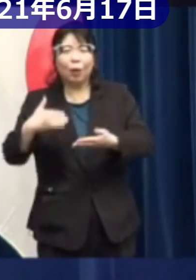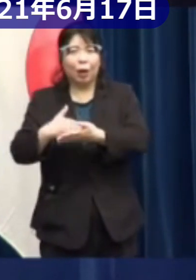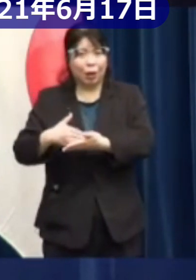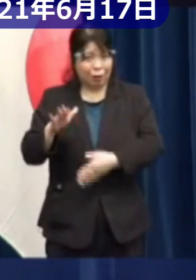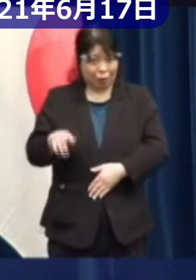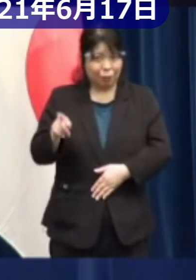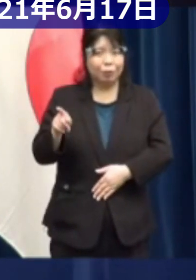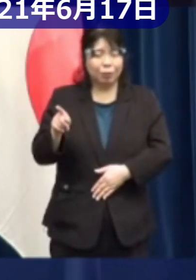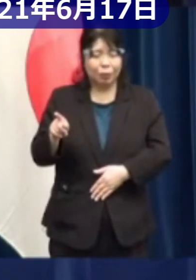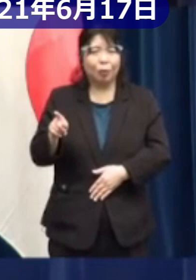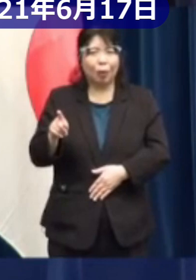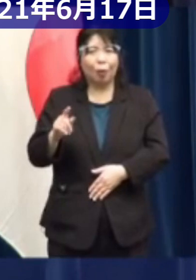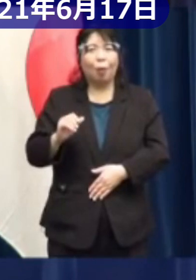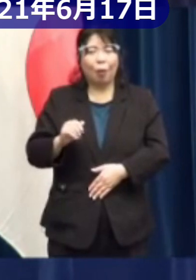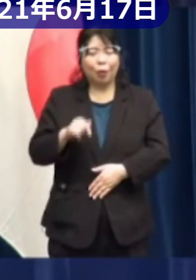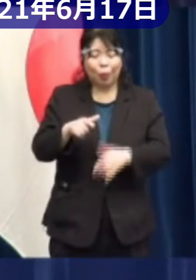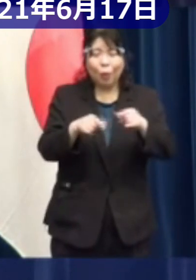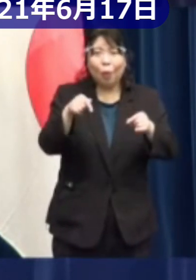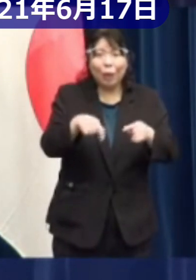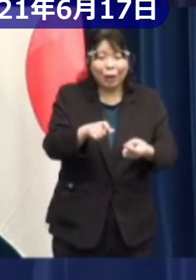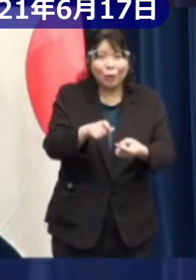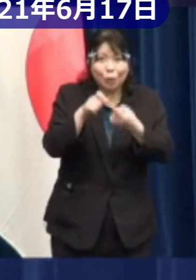発言を報じた国内メディアはわずか3件のみでした。